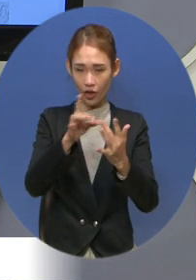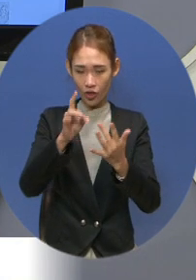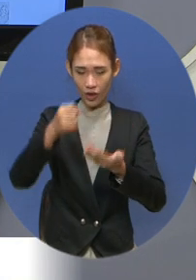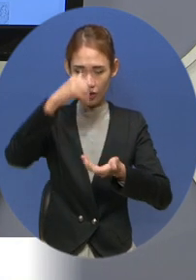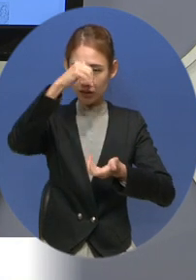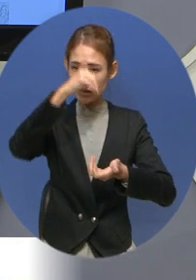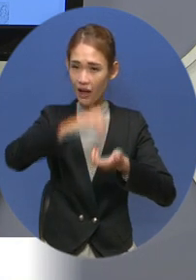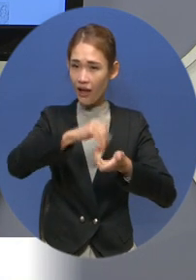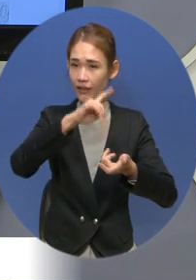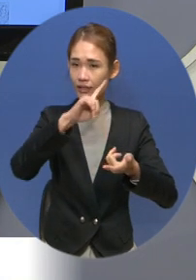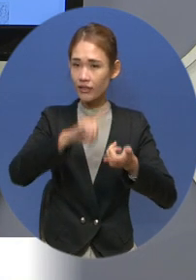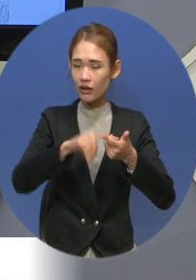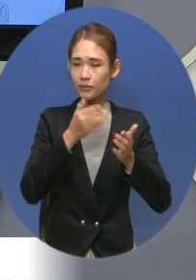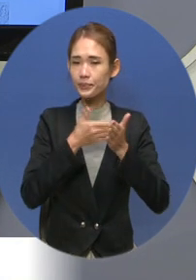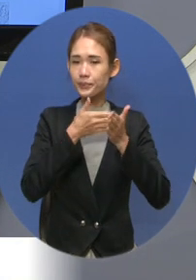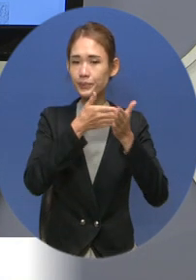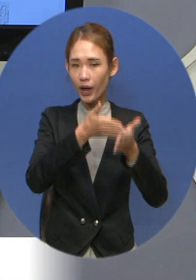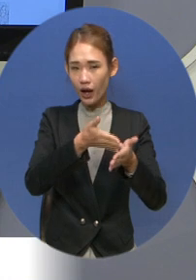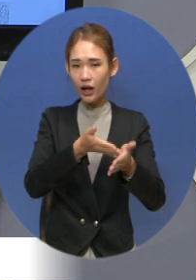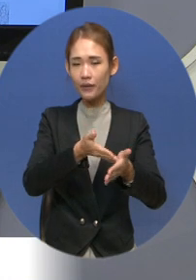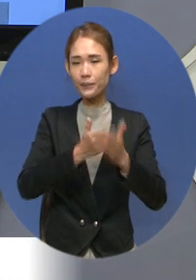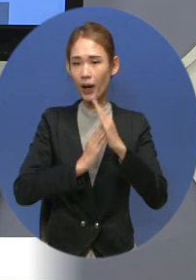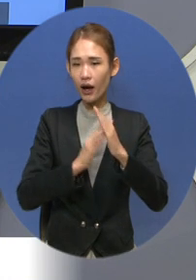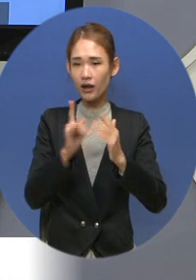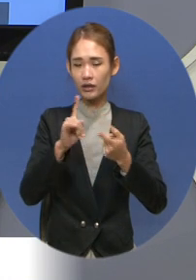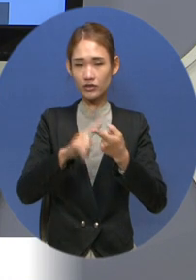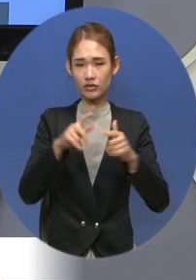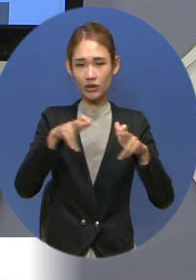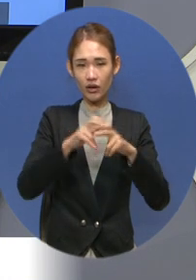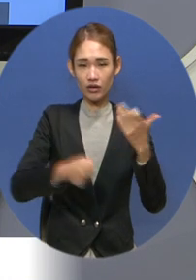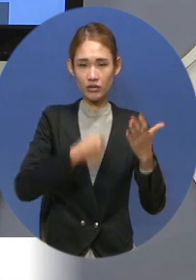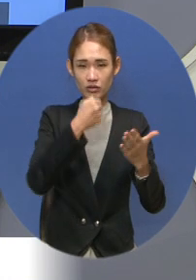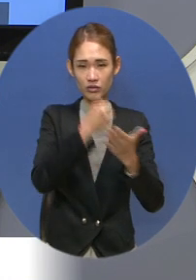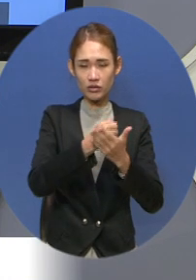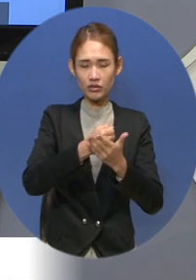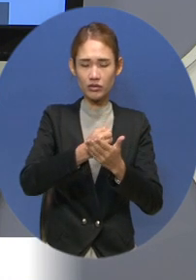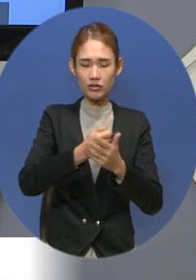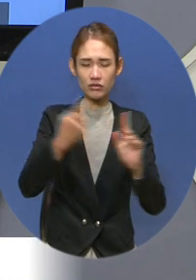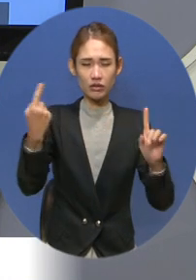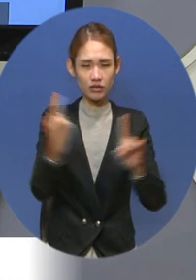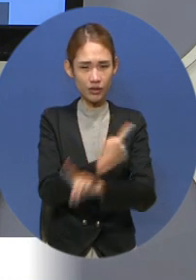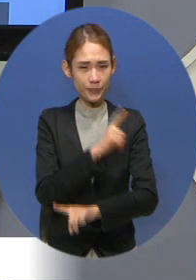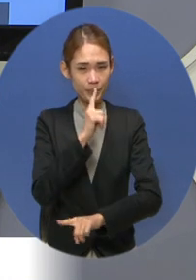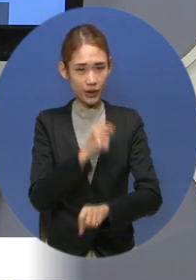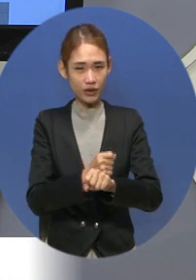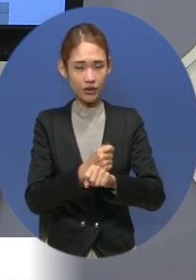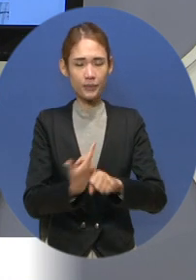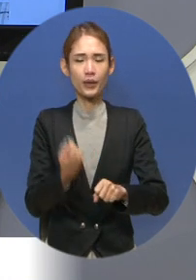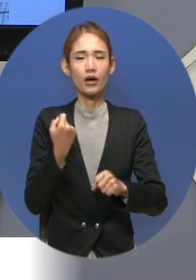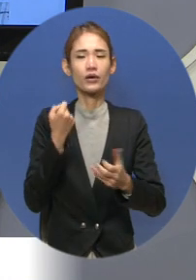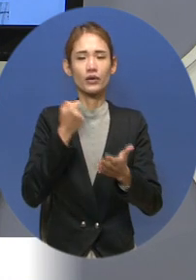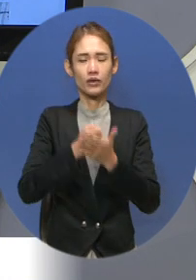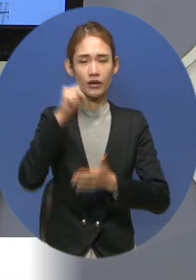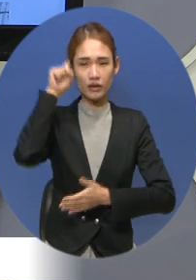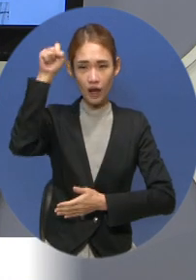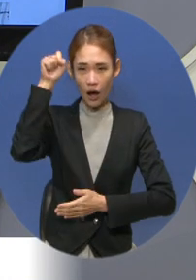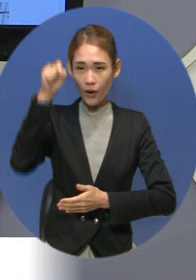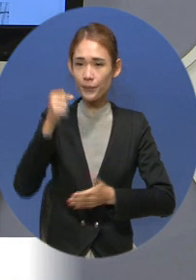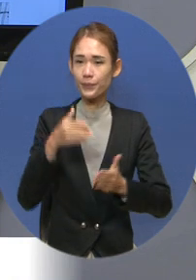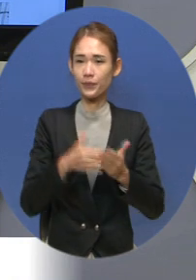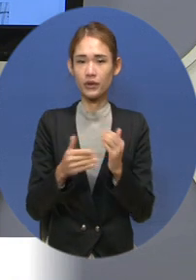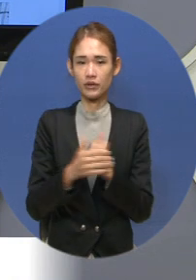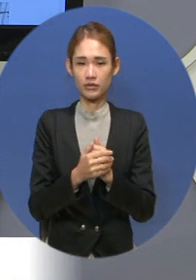진정이 기각되자 장 애기가 잘못된 결정을 바로잡을 것을 촉구하고 나섰습니다 지난달